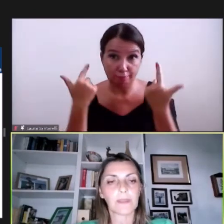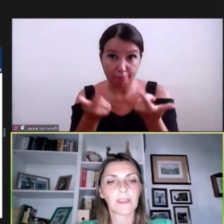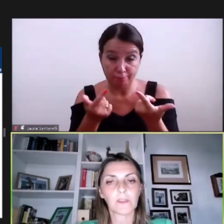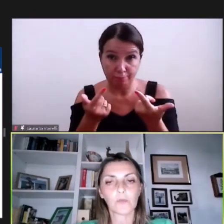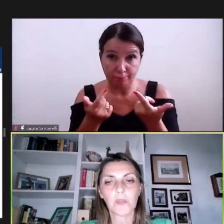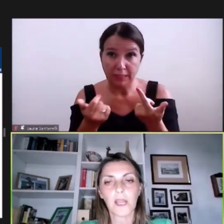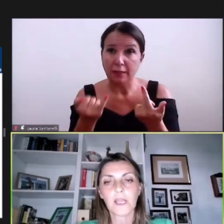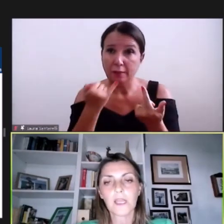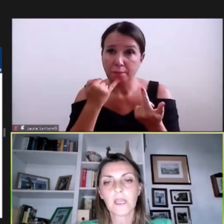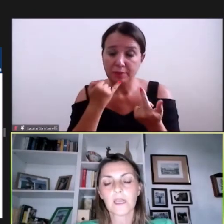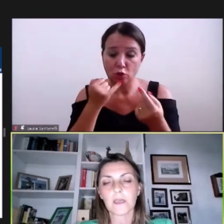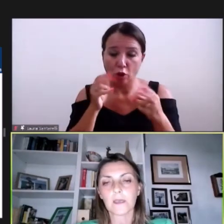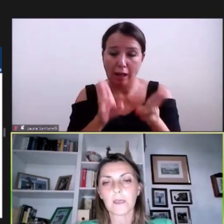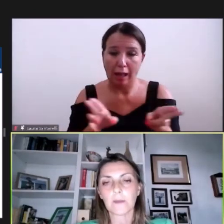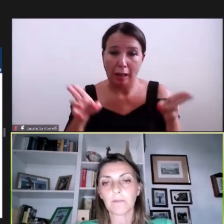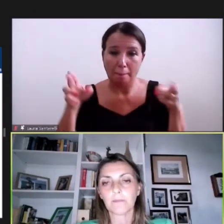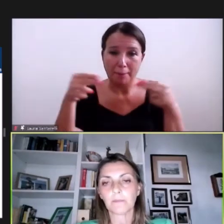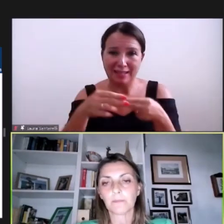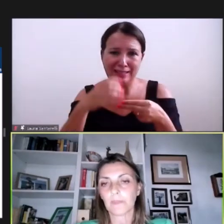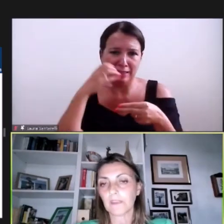piccola apparecchiatura